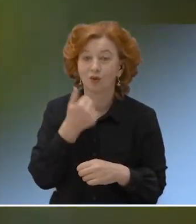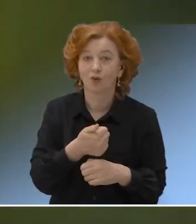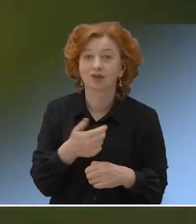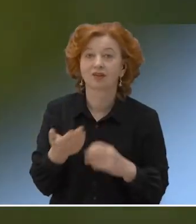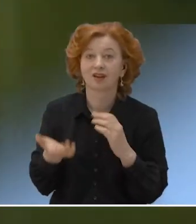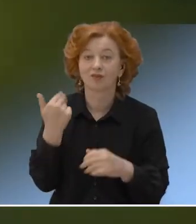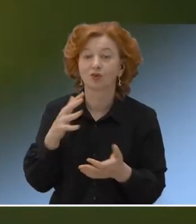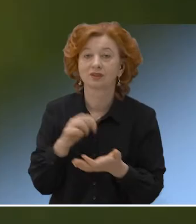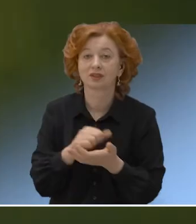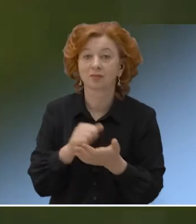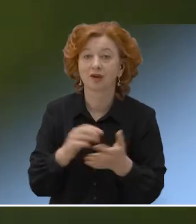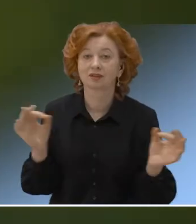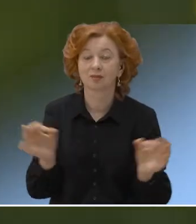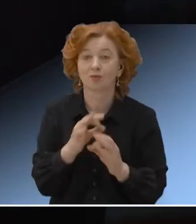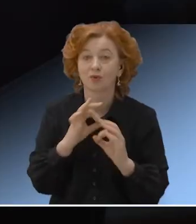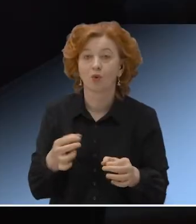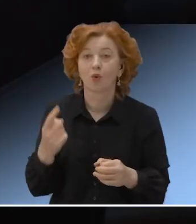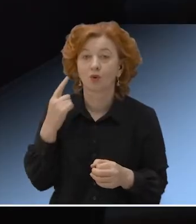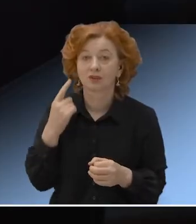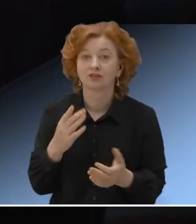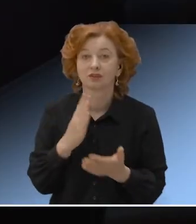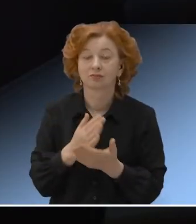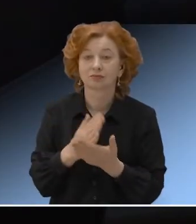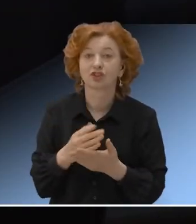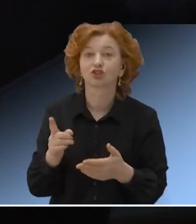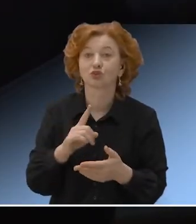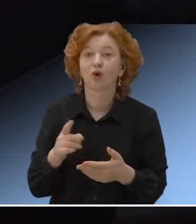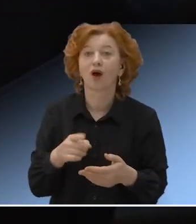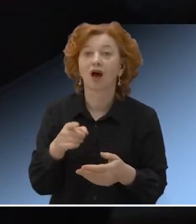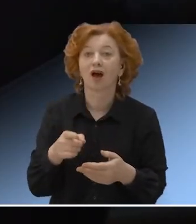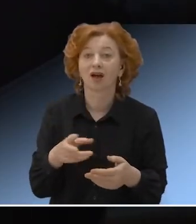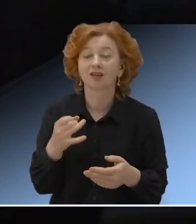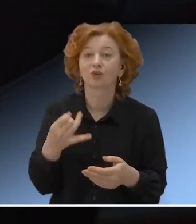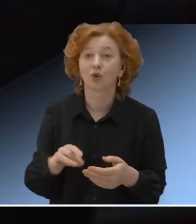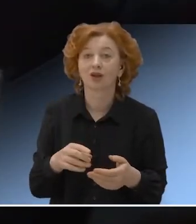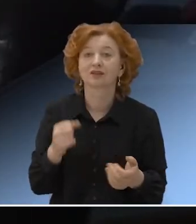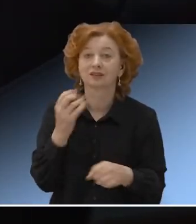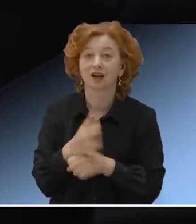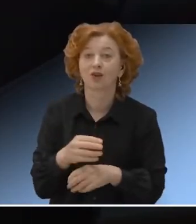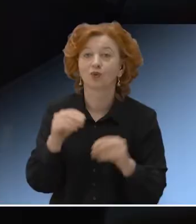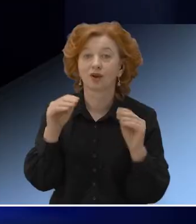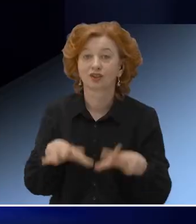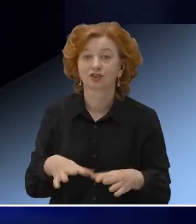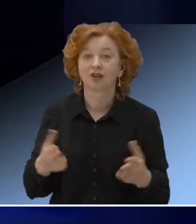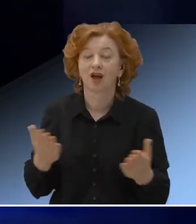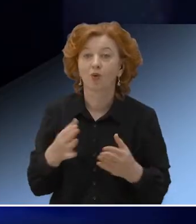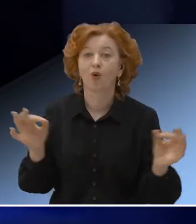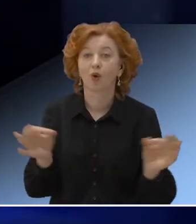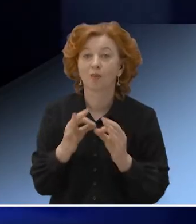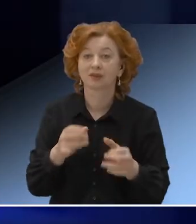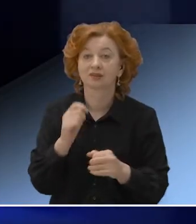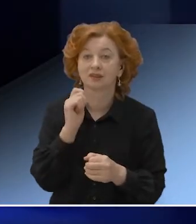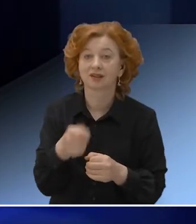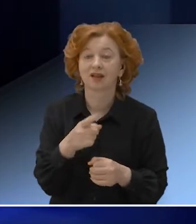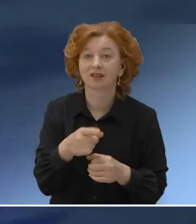в Сандаке, давно занимается музыкой. Услышав Инну на слепых прослушиваниях, Анатолий Каунов сразу решил, какую композицию